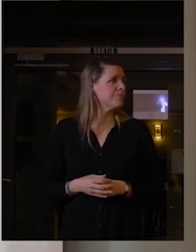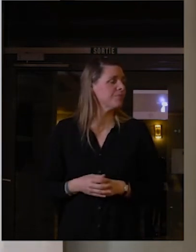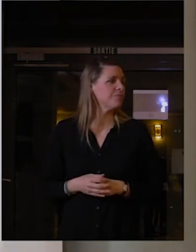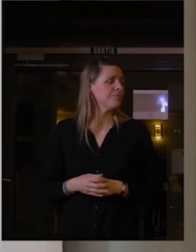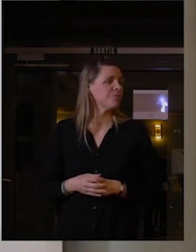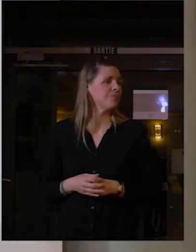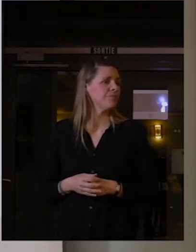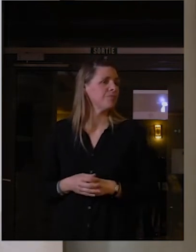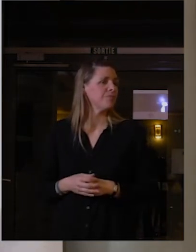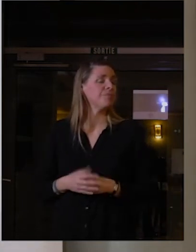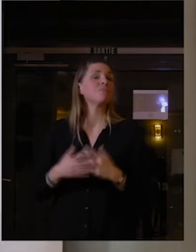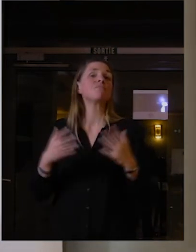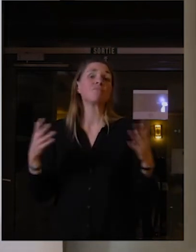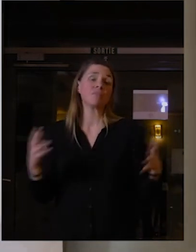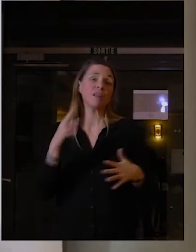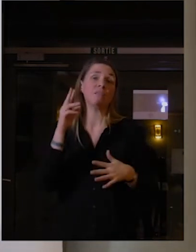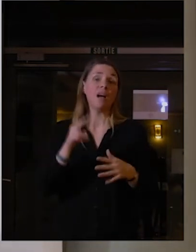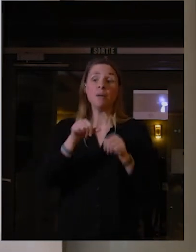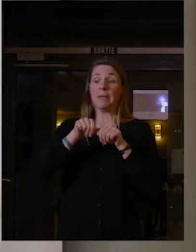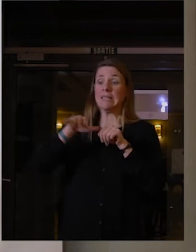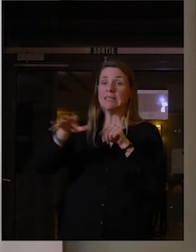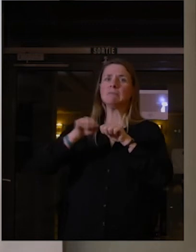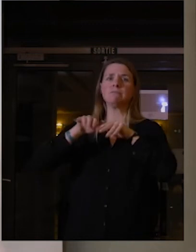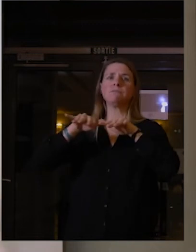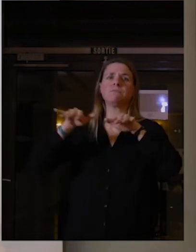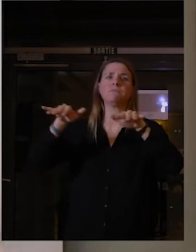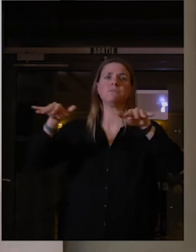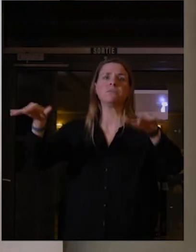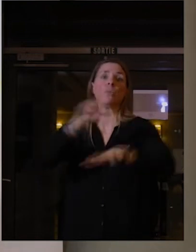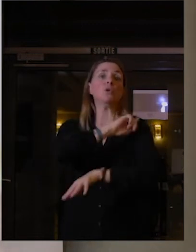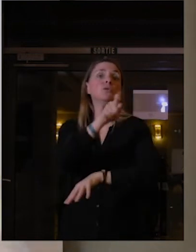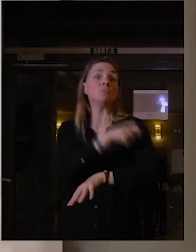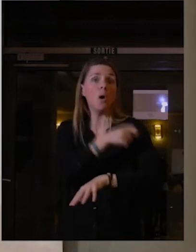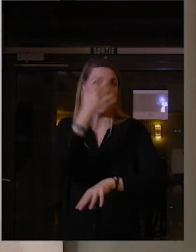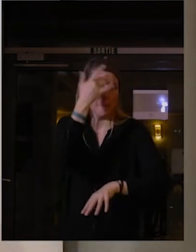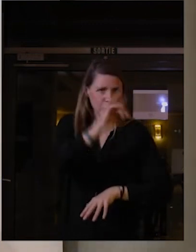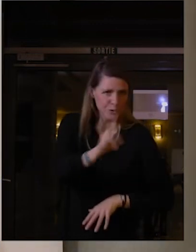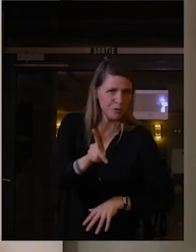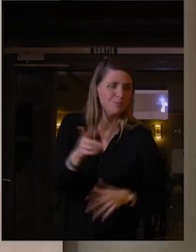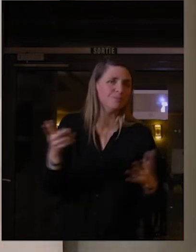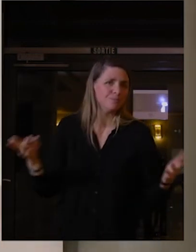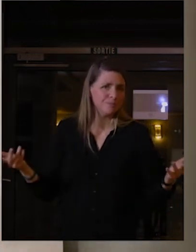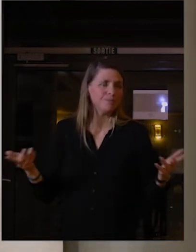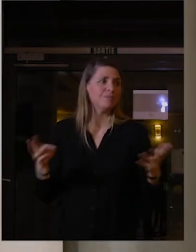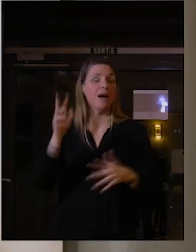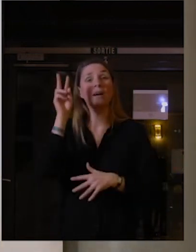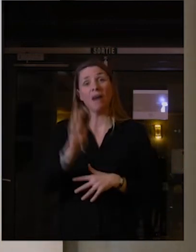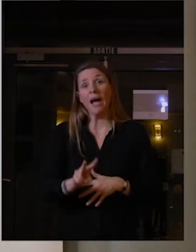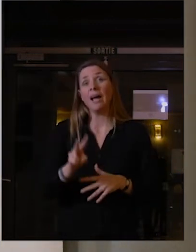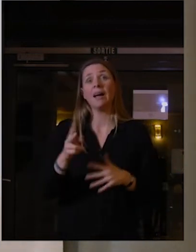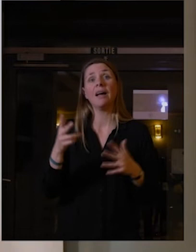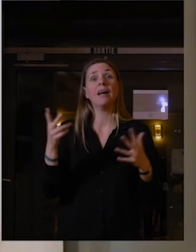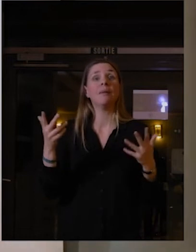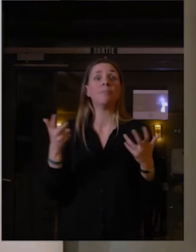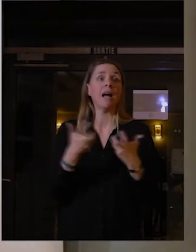cas, qu'effectivement, plus on pourra médiatiser le sport et même des sports méconnus, puisque effectivement, entre la